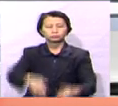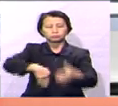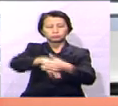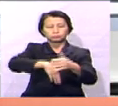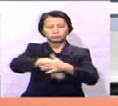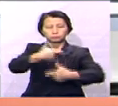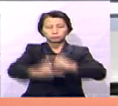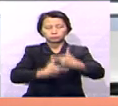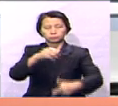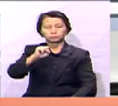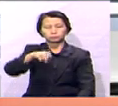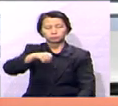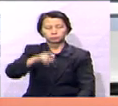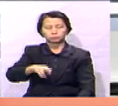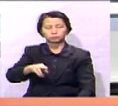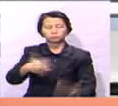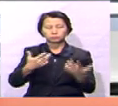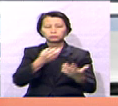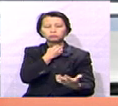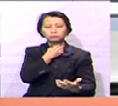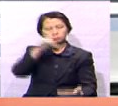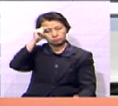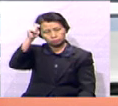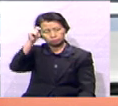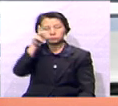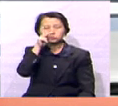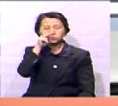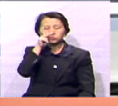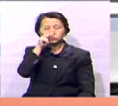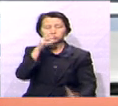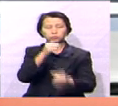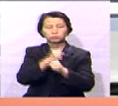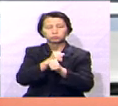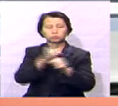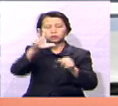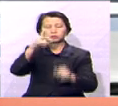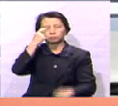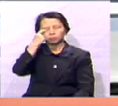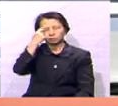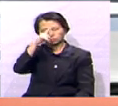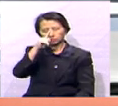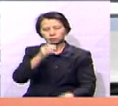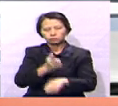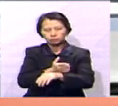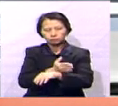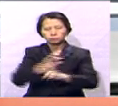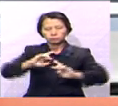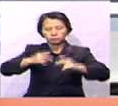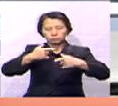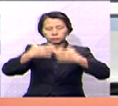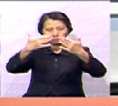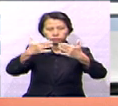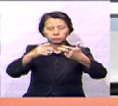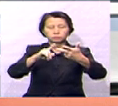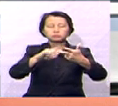Bola sepak Liga Super meneruskan saingan. Perak, Terengganu FC dan Kedah masing-masing berjaya mencatat 3 mata untuk memperbaiki kedudukan Liga. Perak kini